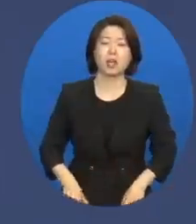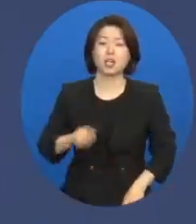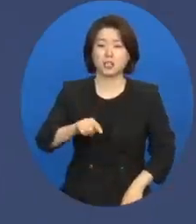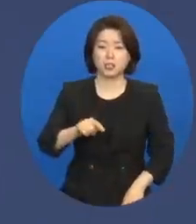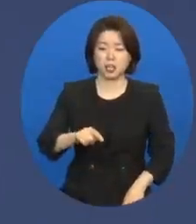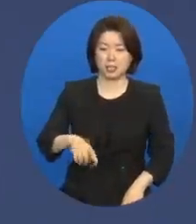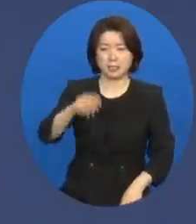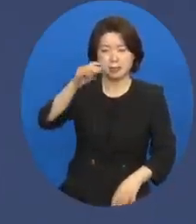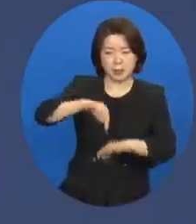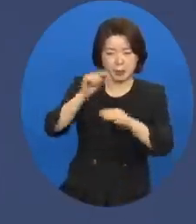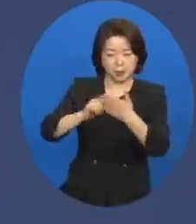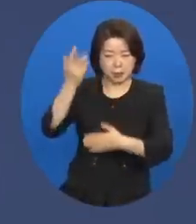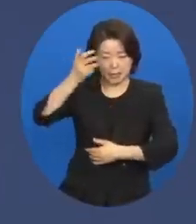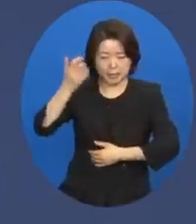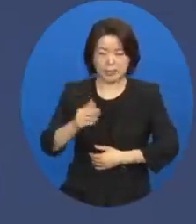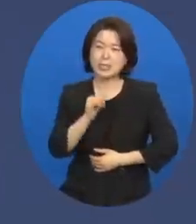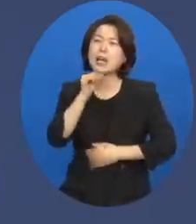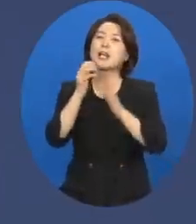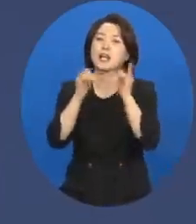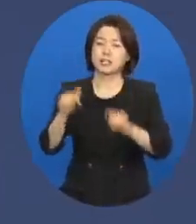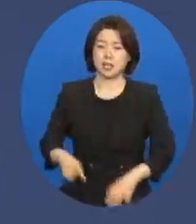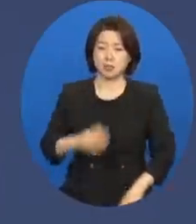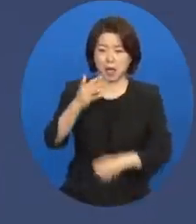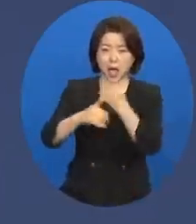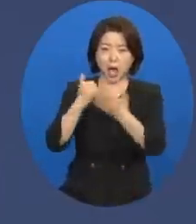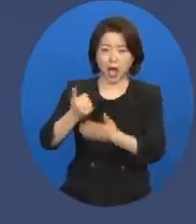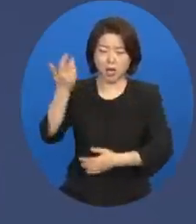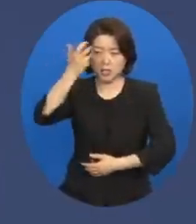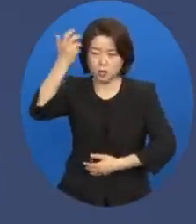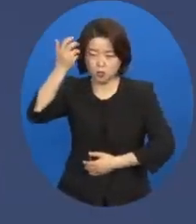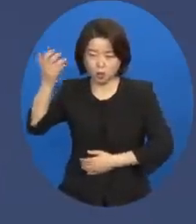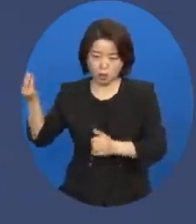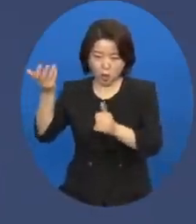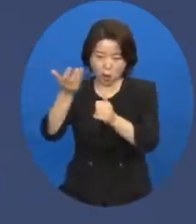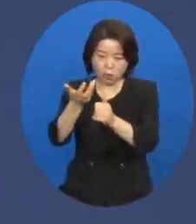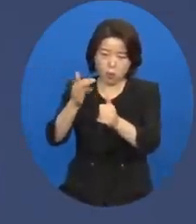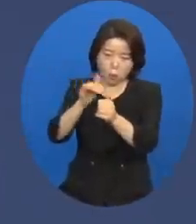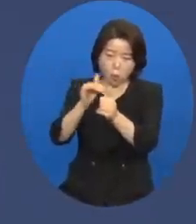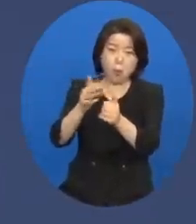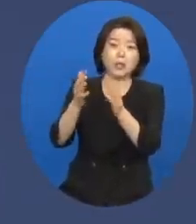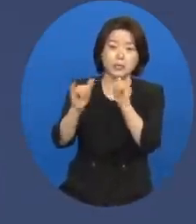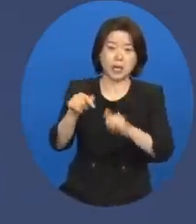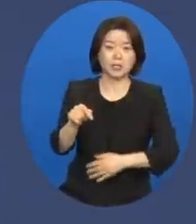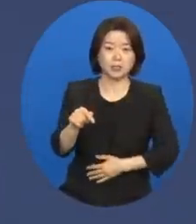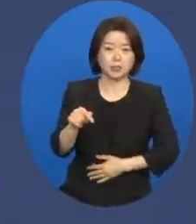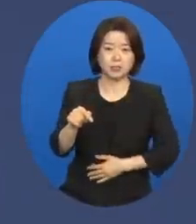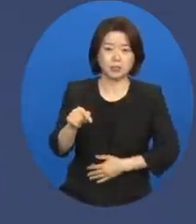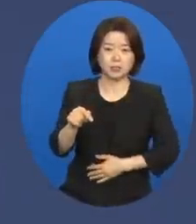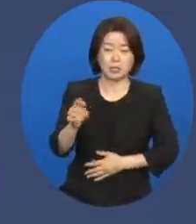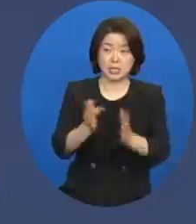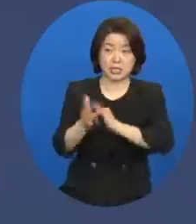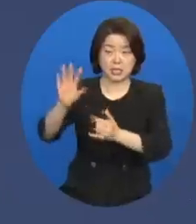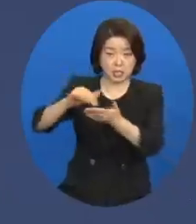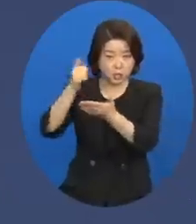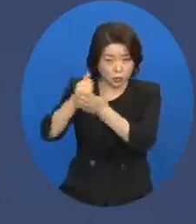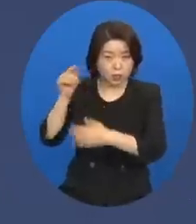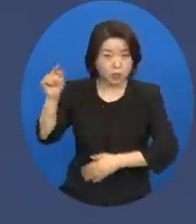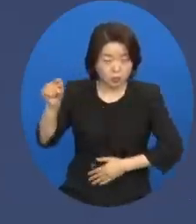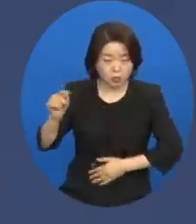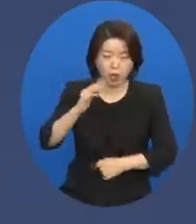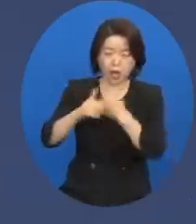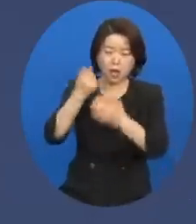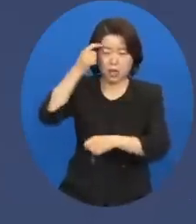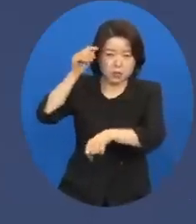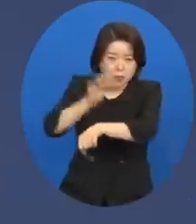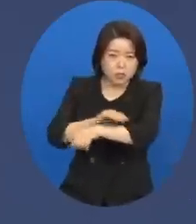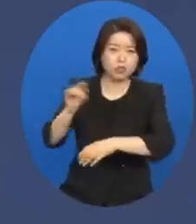그 심령이 가난해진 자에게는 하나님의 그 영혼을 건드는 자에게는 그리스도야말로 하나님의